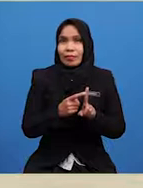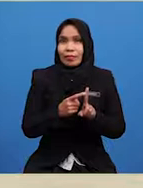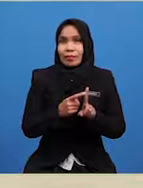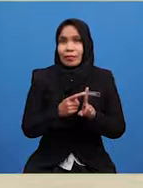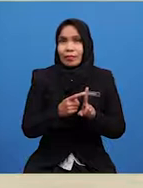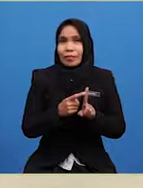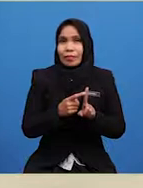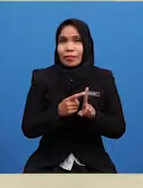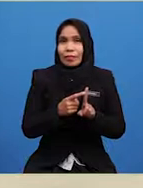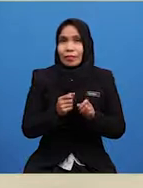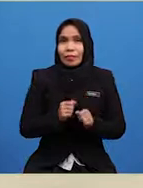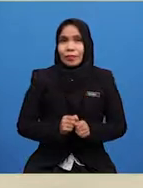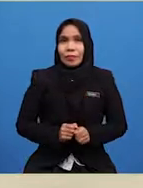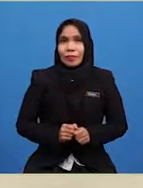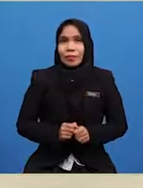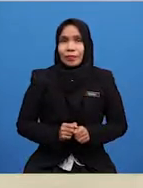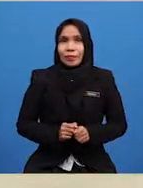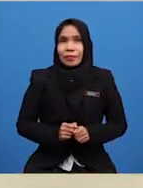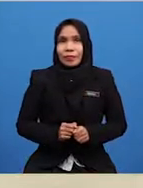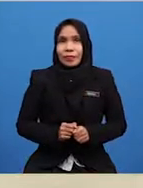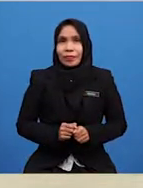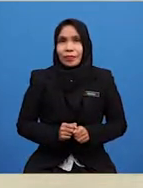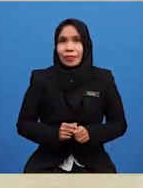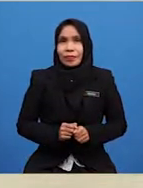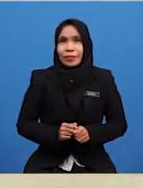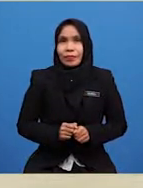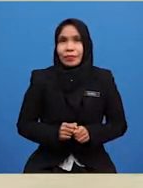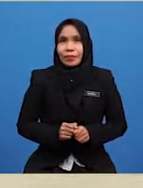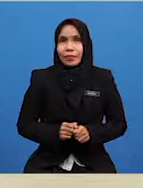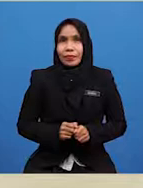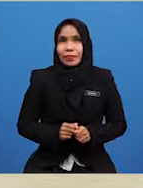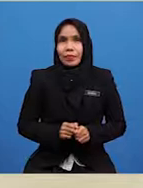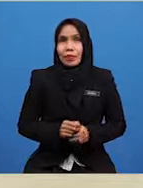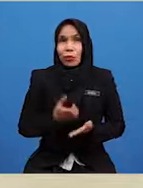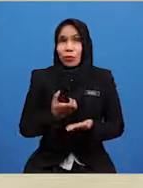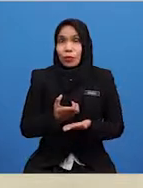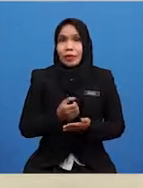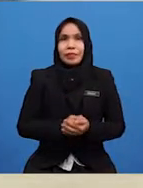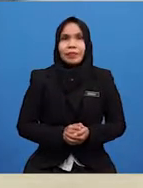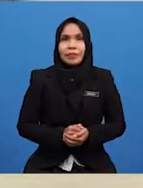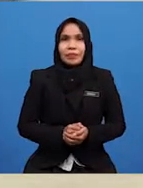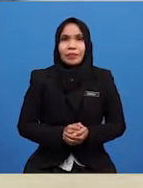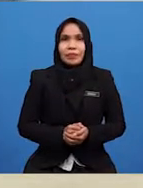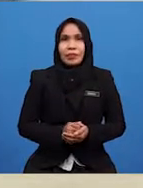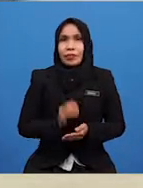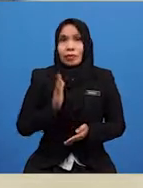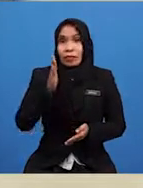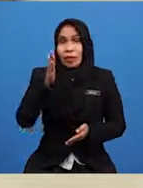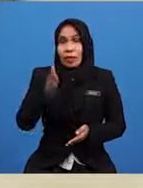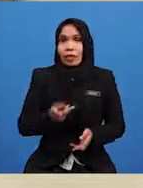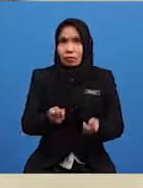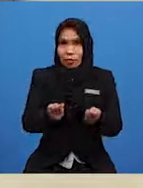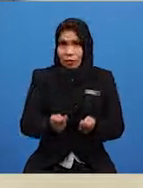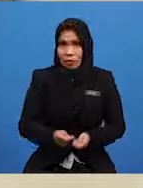dan Pasan. Okey, bagi aspek ekonomi pula, empayar tersebut akan menerima hadiah